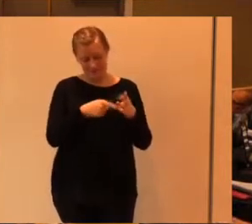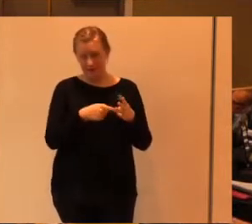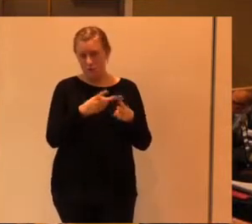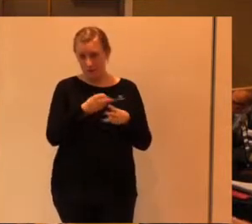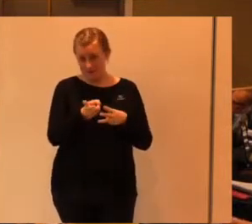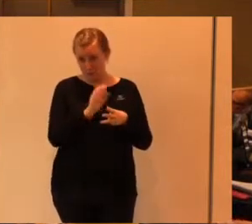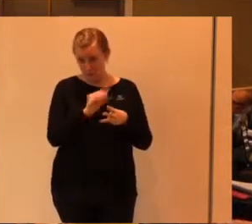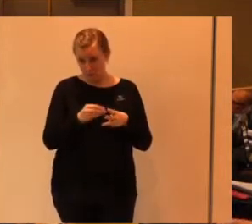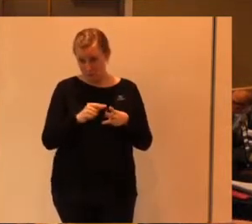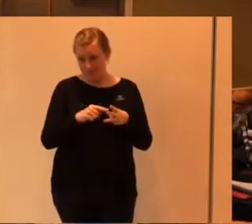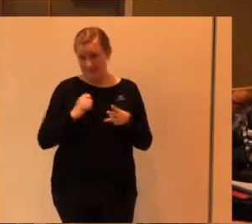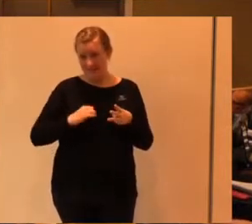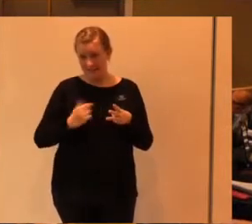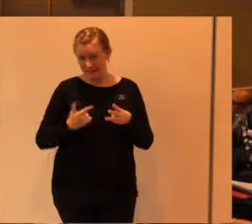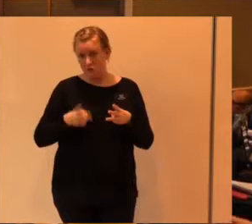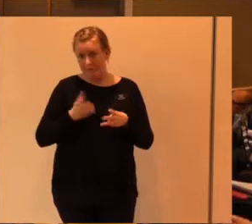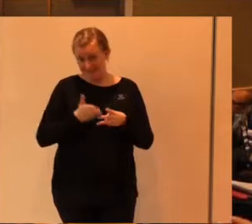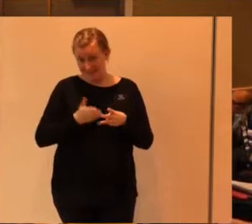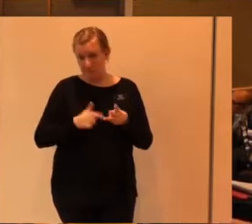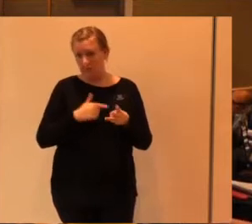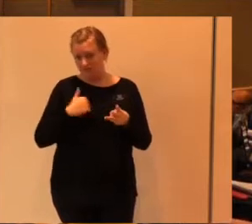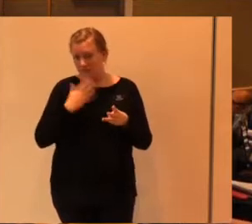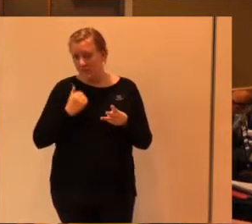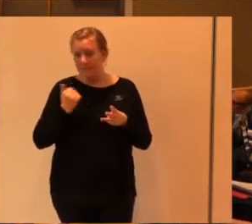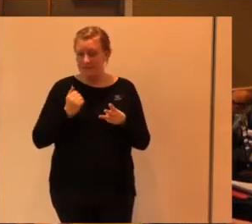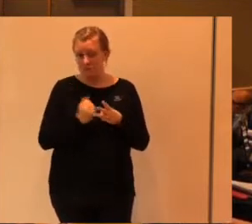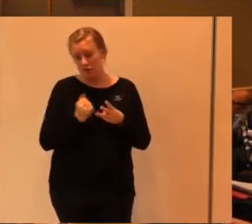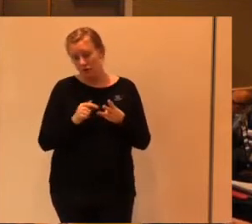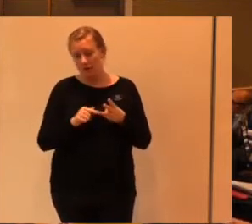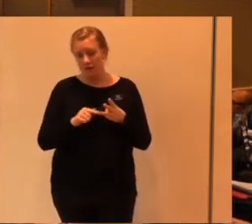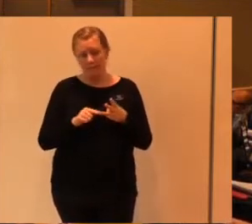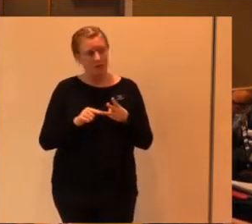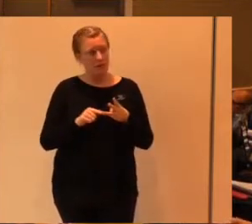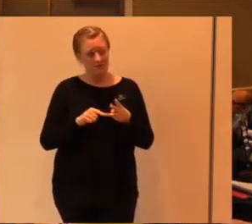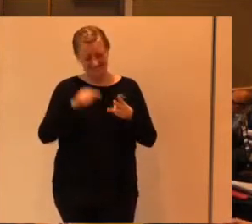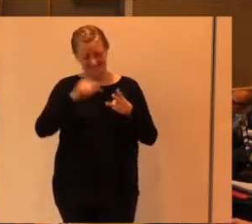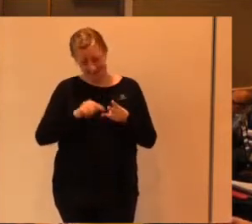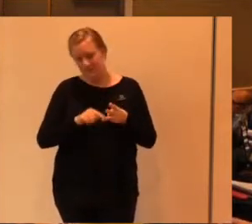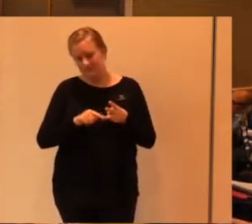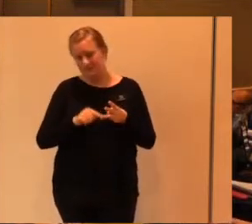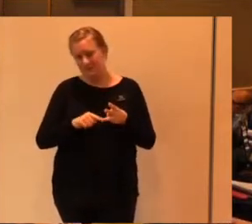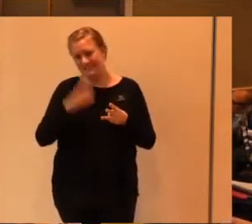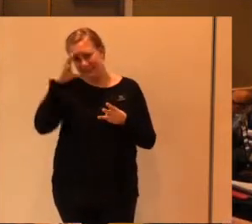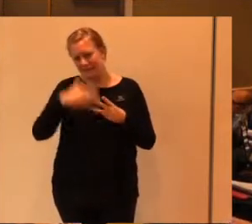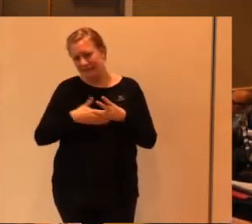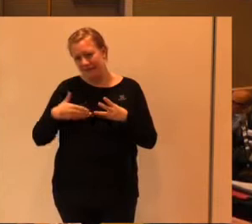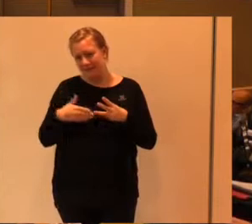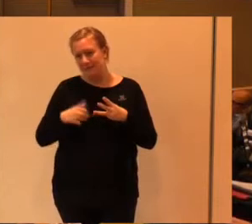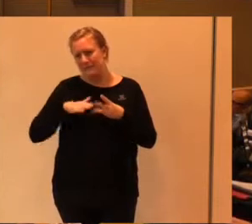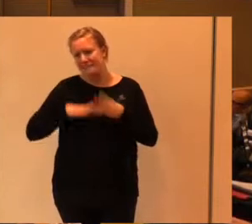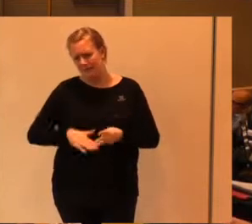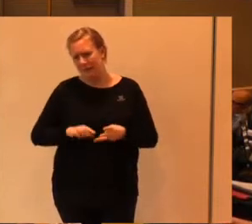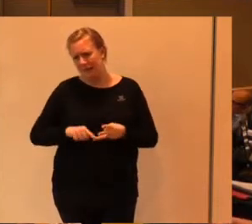universellt utformade, tillgänglighet som rättighet. Vi måste förbättra saker och ting för personer med funktionsnedsättning. Och skamgränsen,